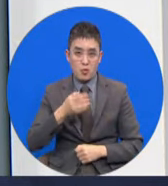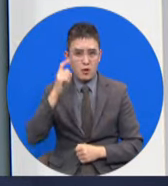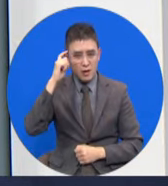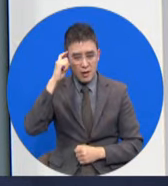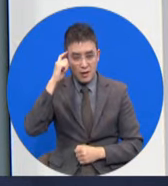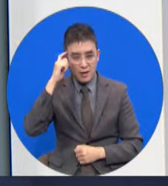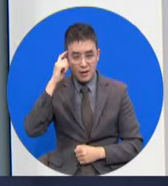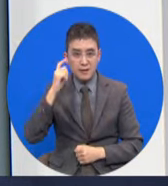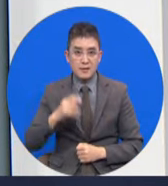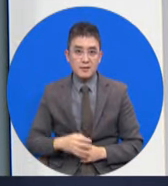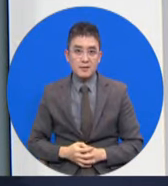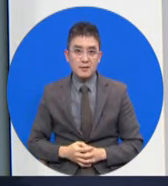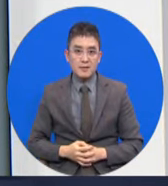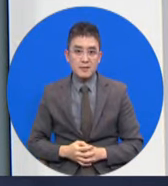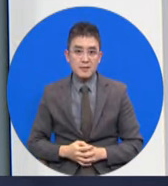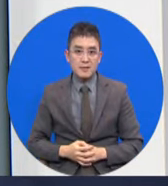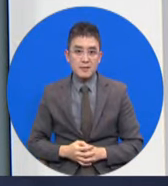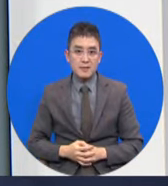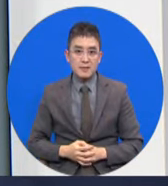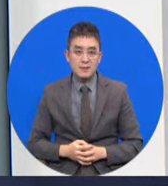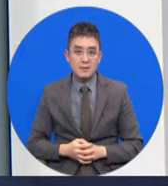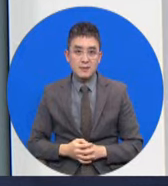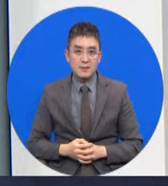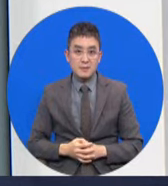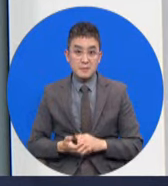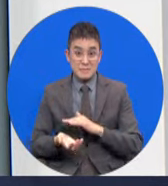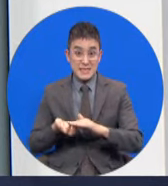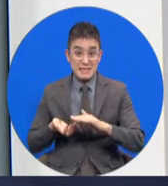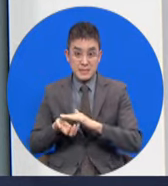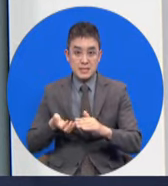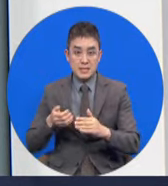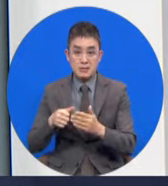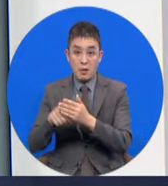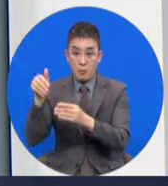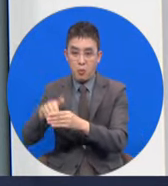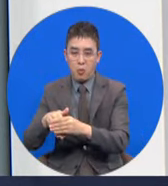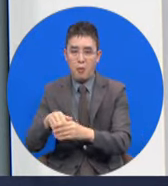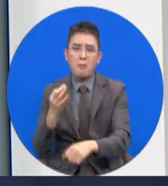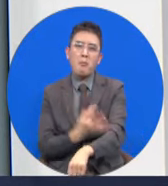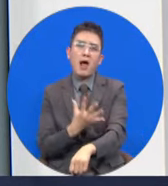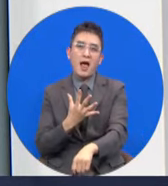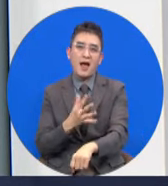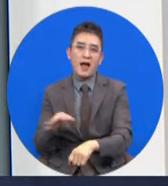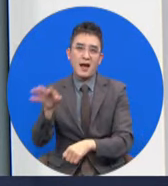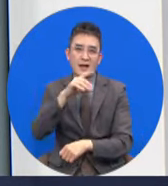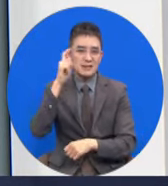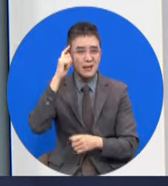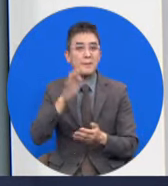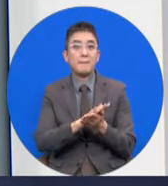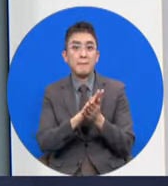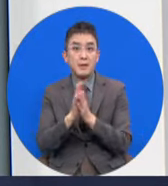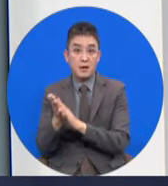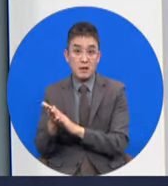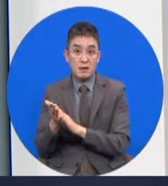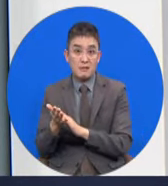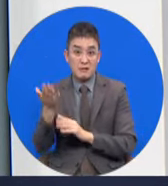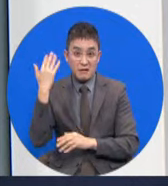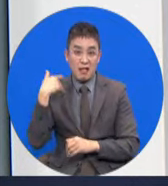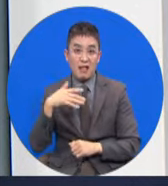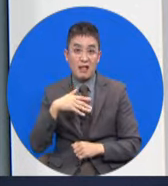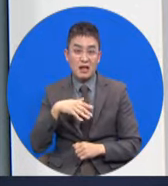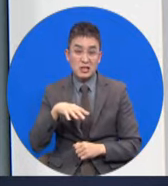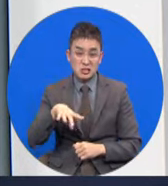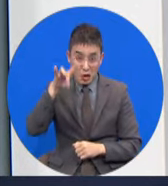그 편리함에 대해서 많은 분들이 인식을 하고 이제 나오신 것 같습니다. 처음에는 사실 사전 투표가 뭐지 하는 분도 많이